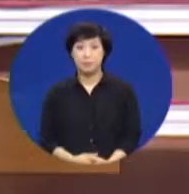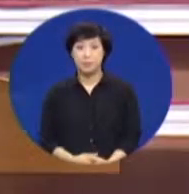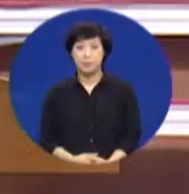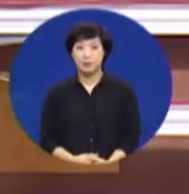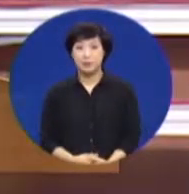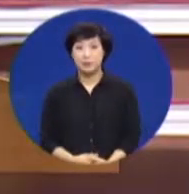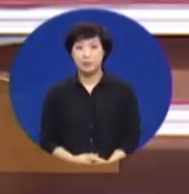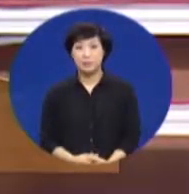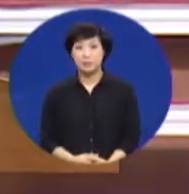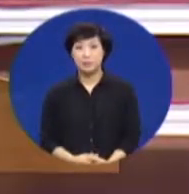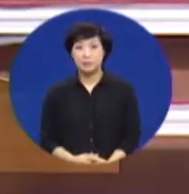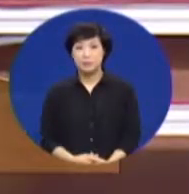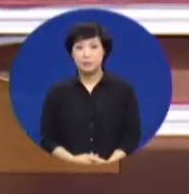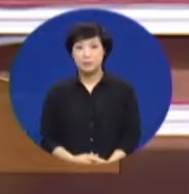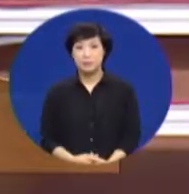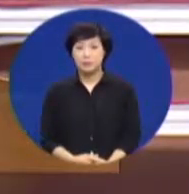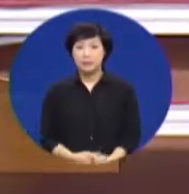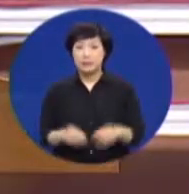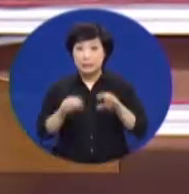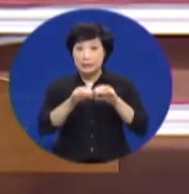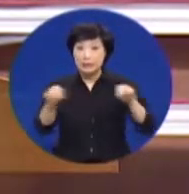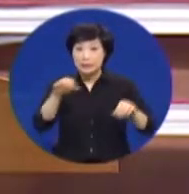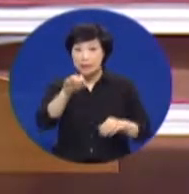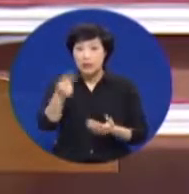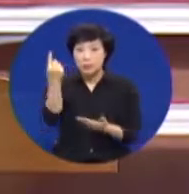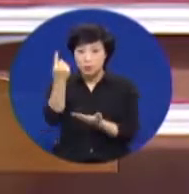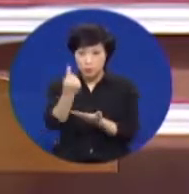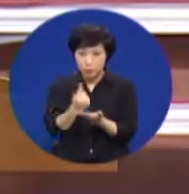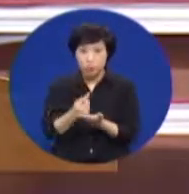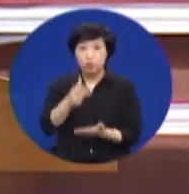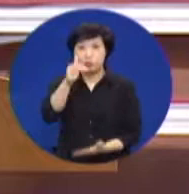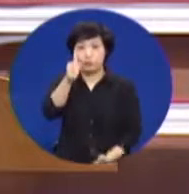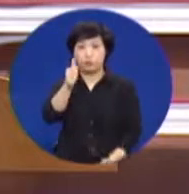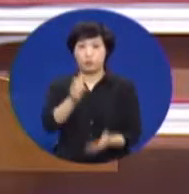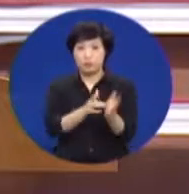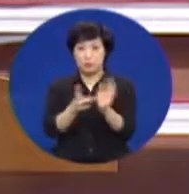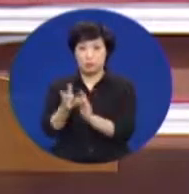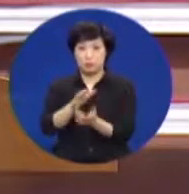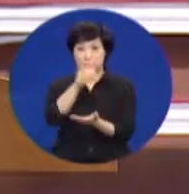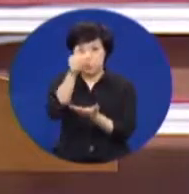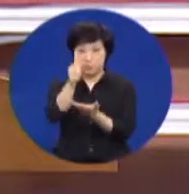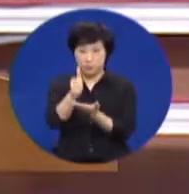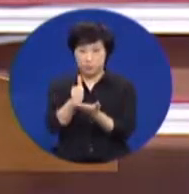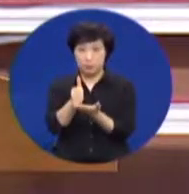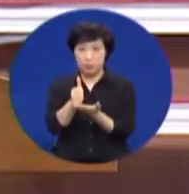그러므로 이 땅에 오신 주 예수 그리스도를